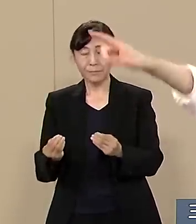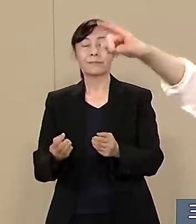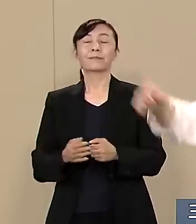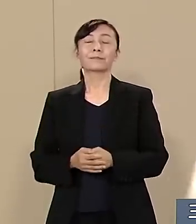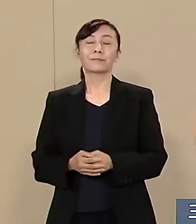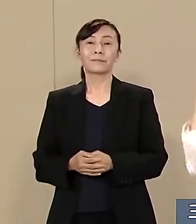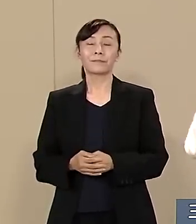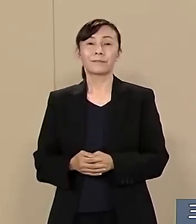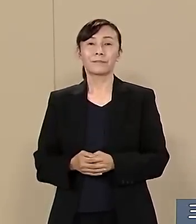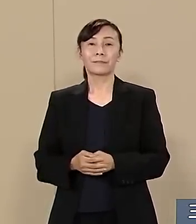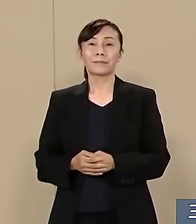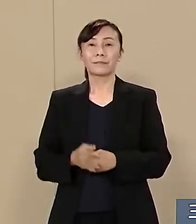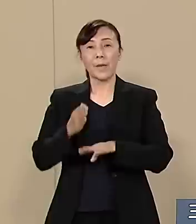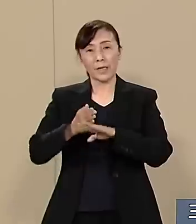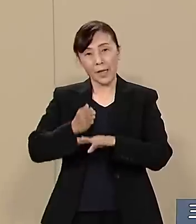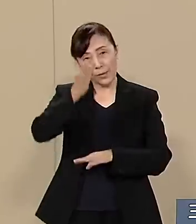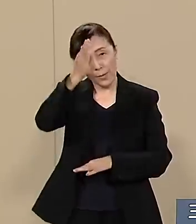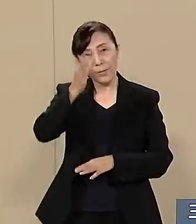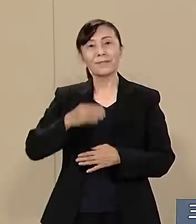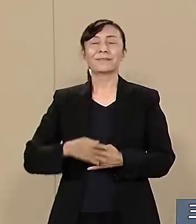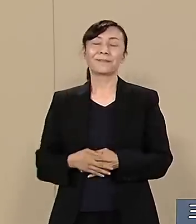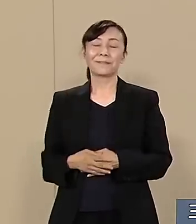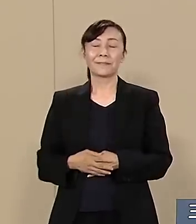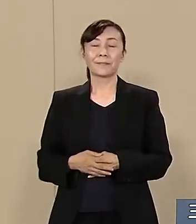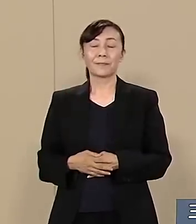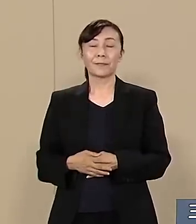ジャガー1009